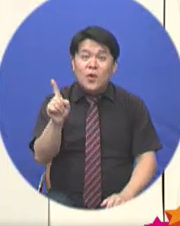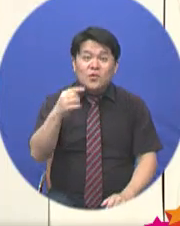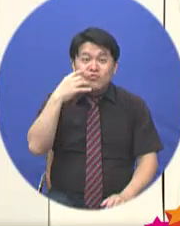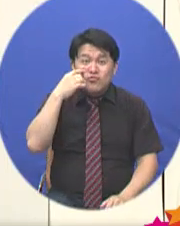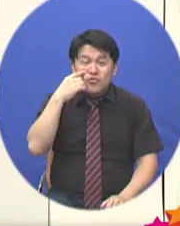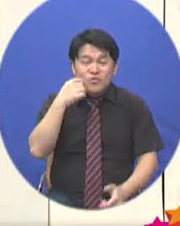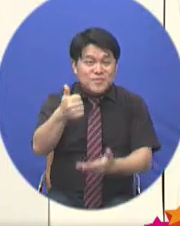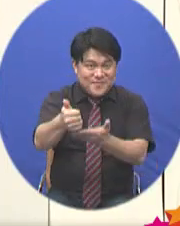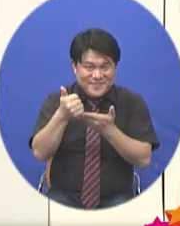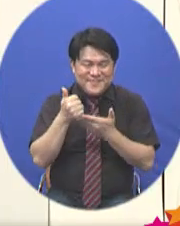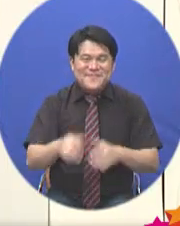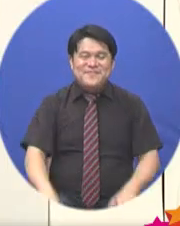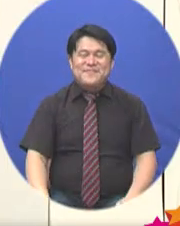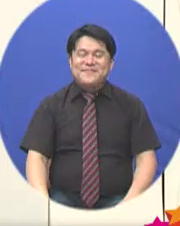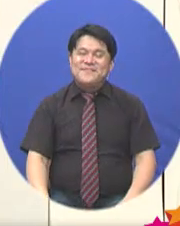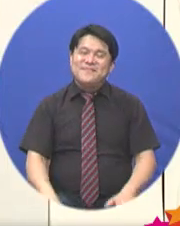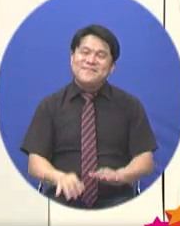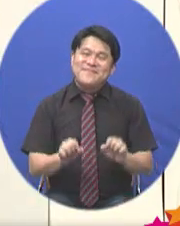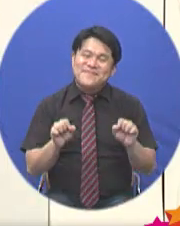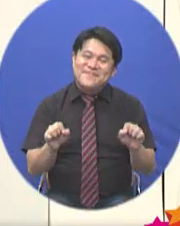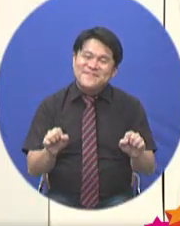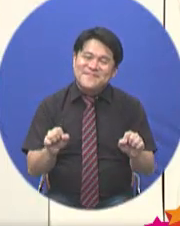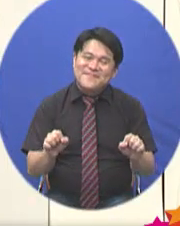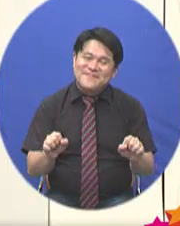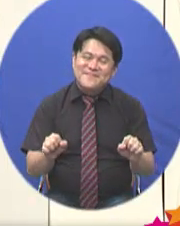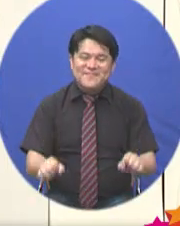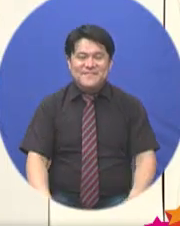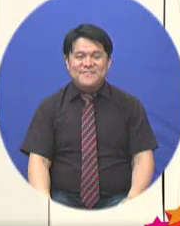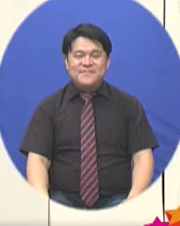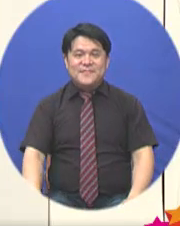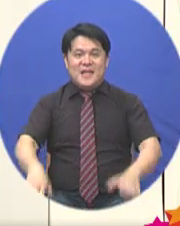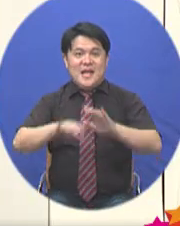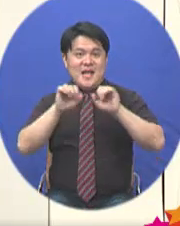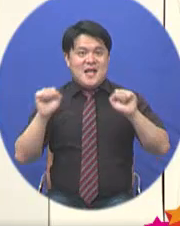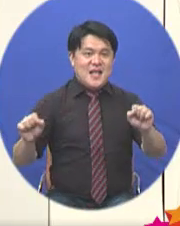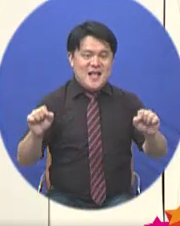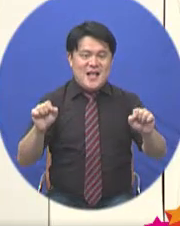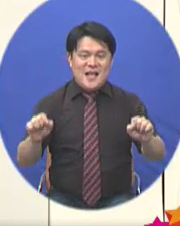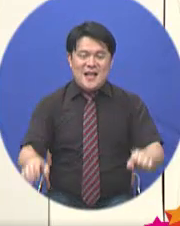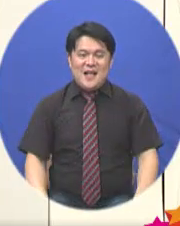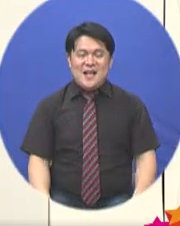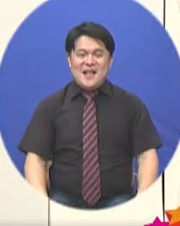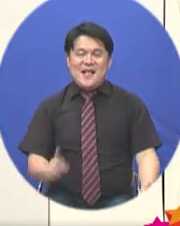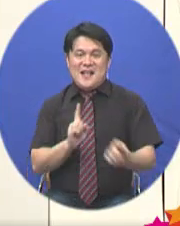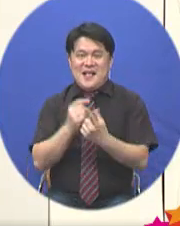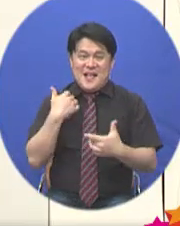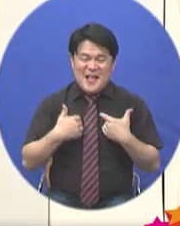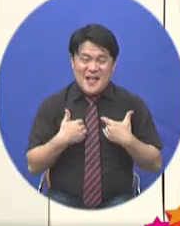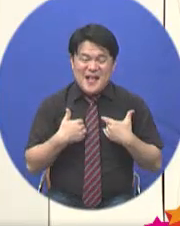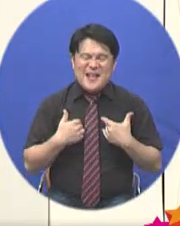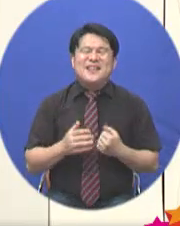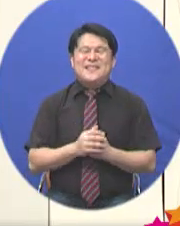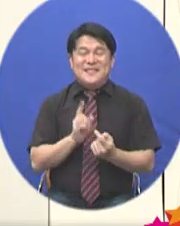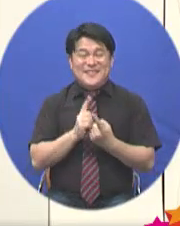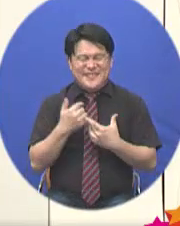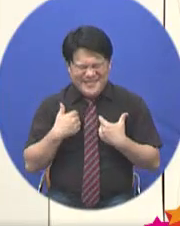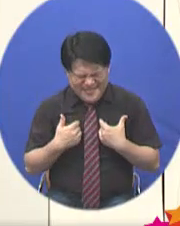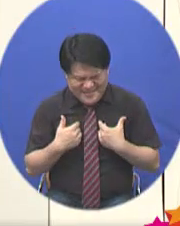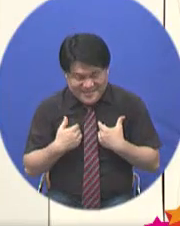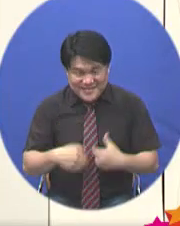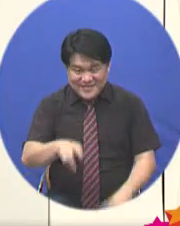분이신지 모셔주세요. 안녕하세요. 안녕하세요. 네, 어디? 어디 사시는? 네,